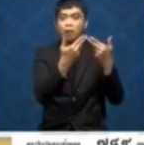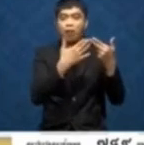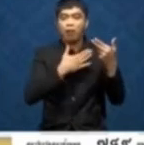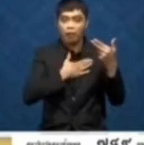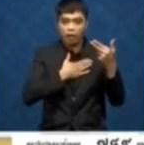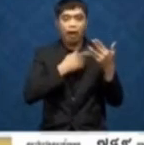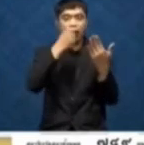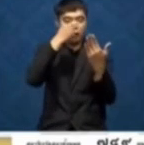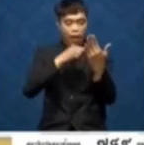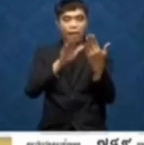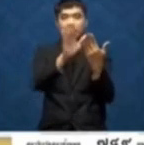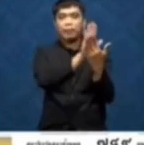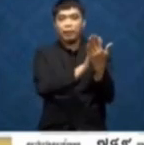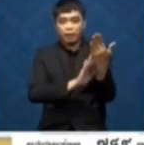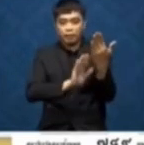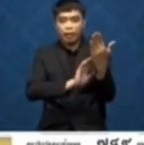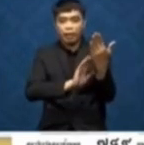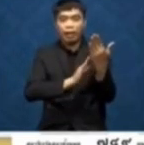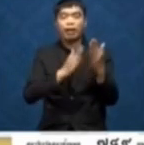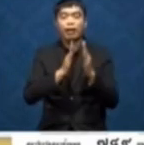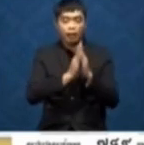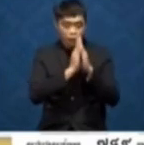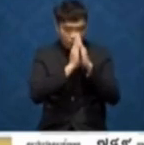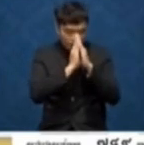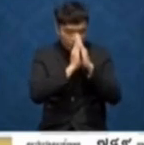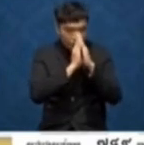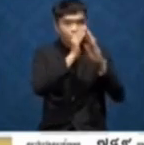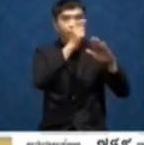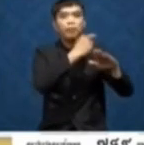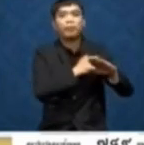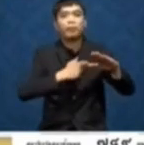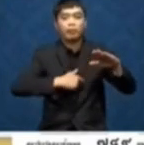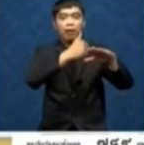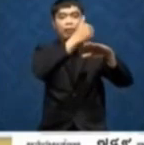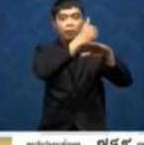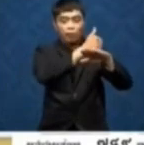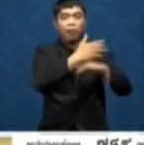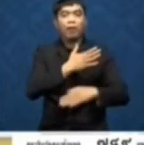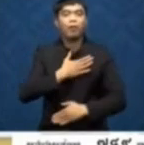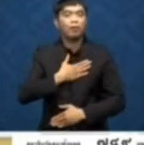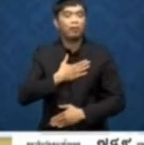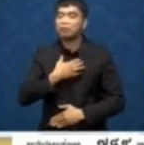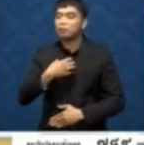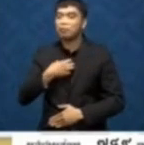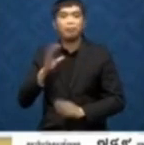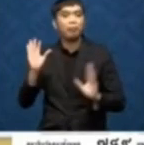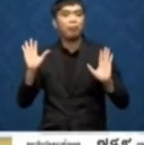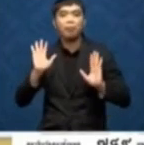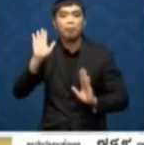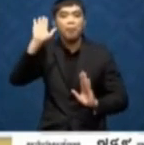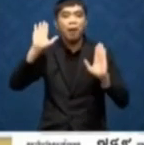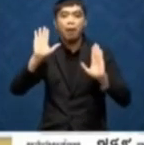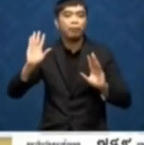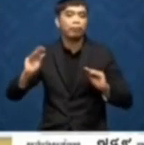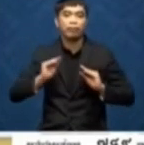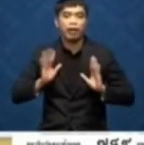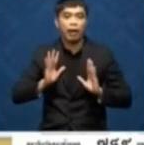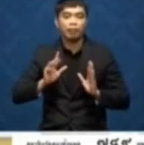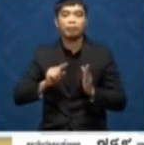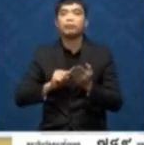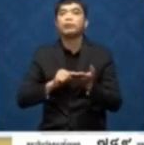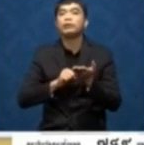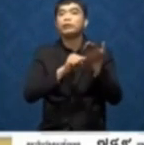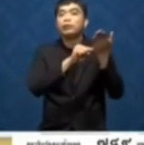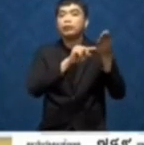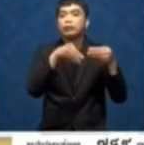ยผู้ที่รักและเทิดทูนสถาบันจึงไม่ขอโหวตสนับสนุนนายก